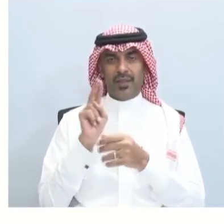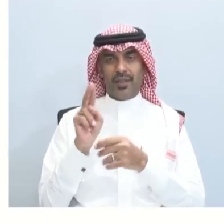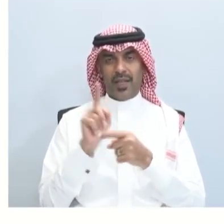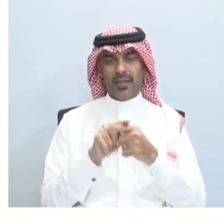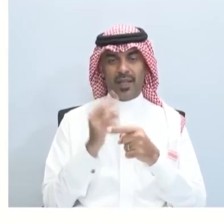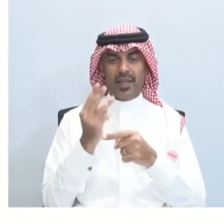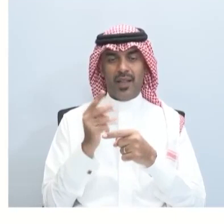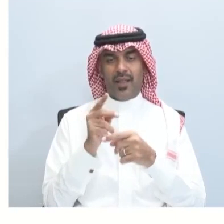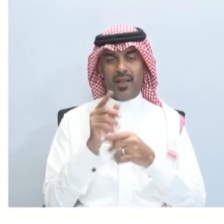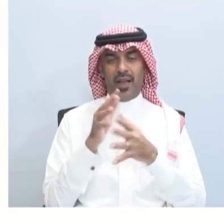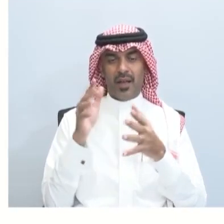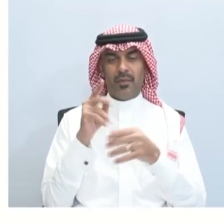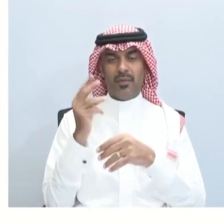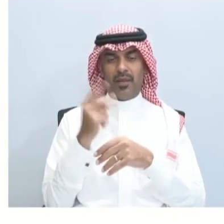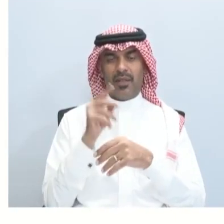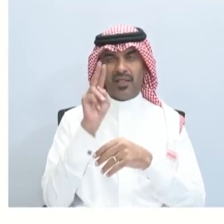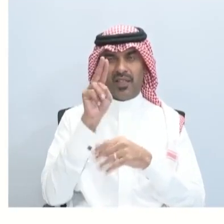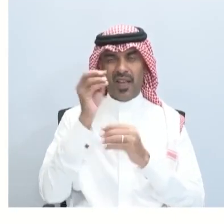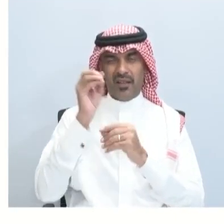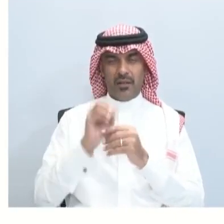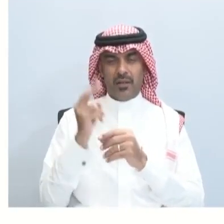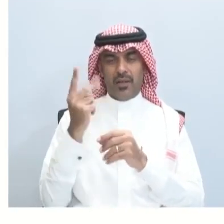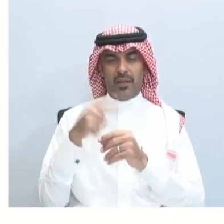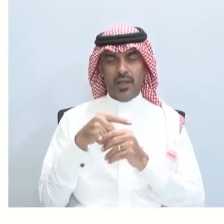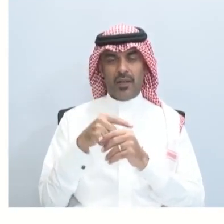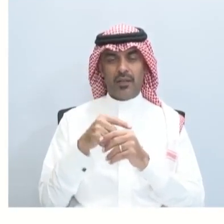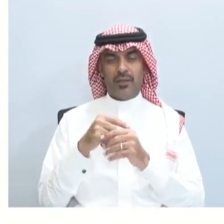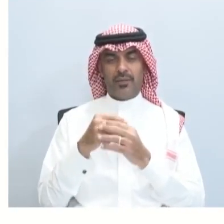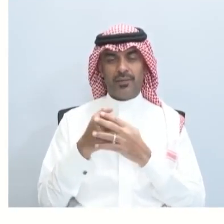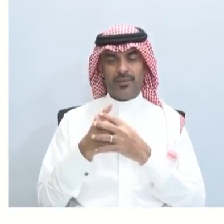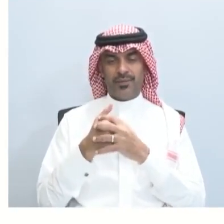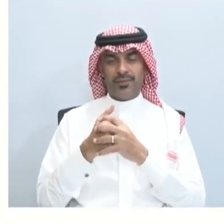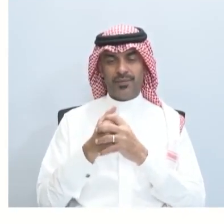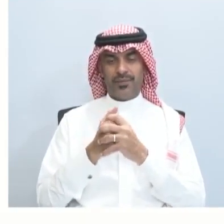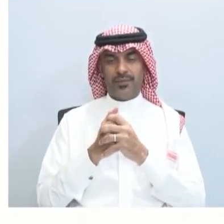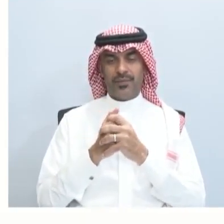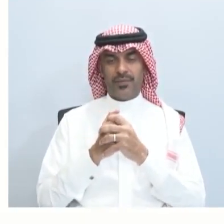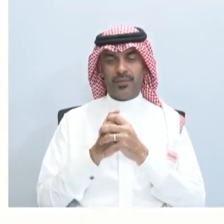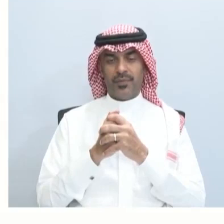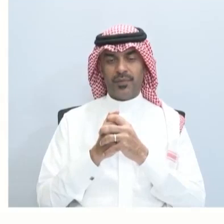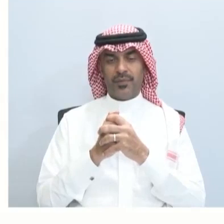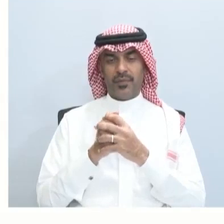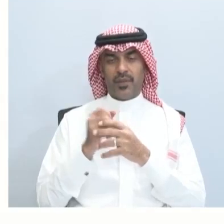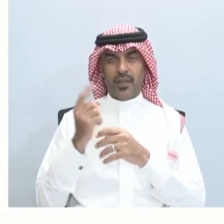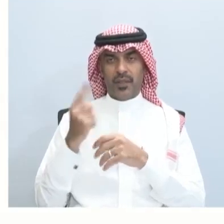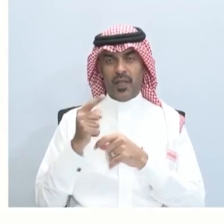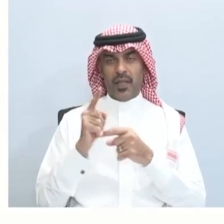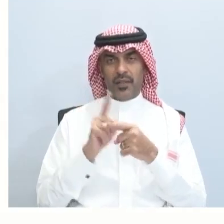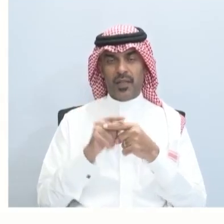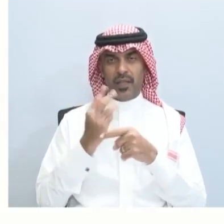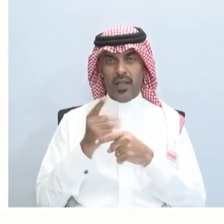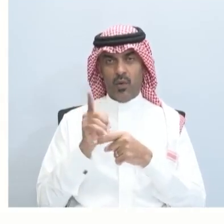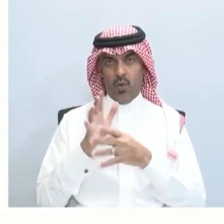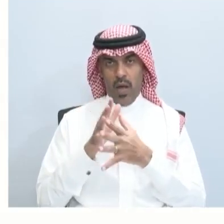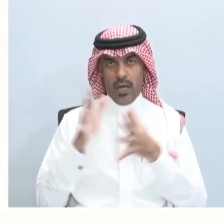زائد ثلاثه اكبر من 12 نقوم بالتعويض مكان تاء 11 هل 11 + 3 اكبر من 12